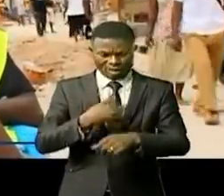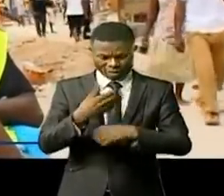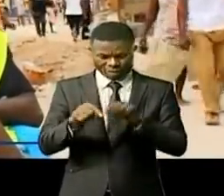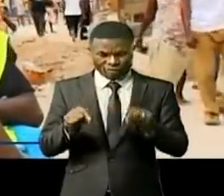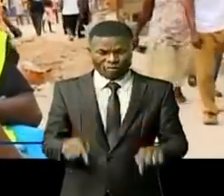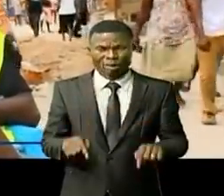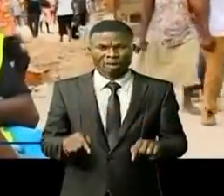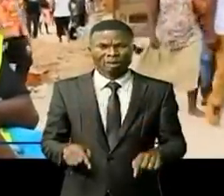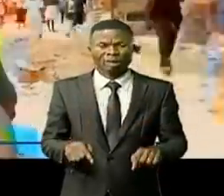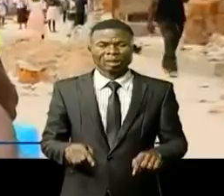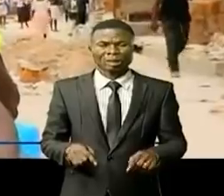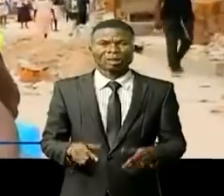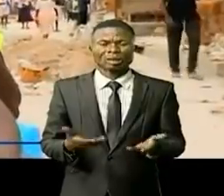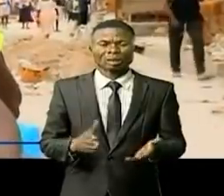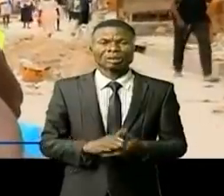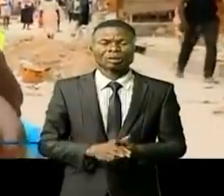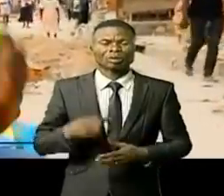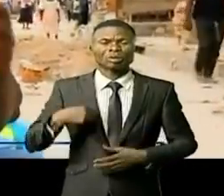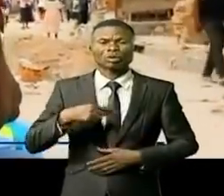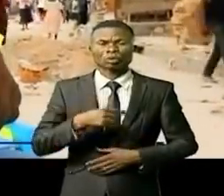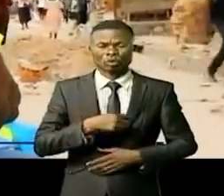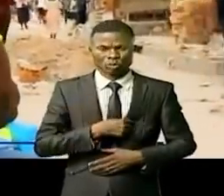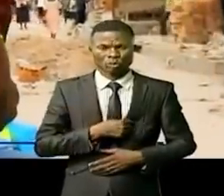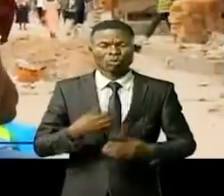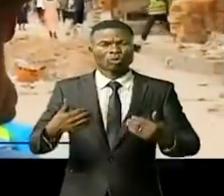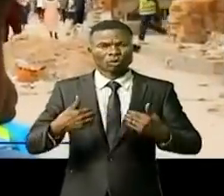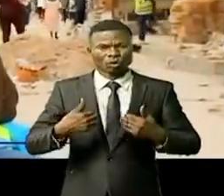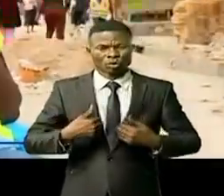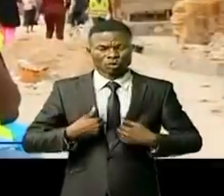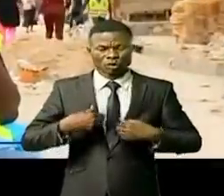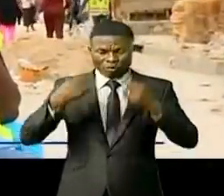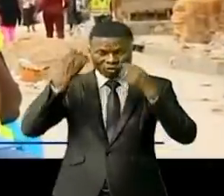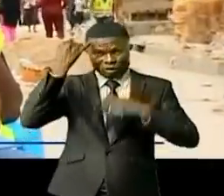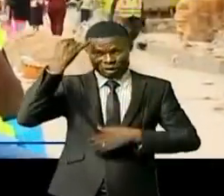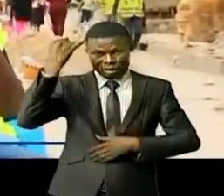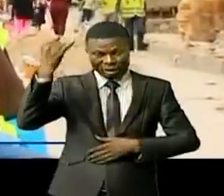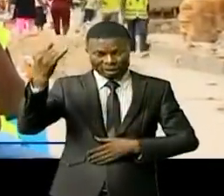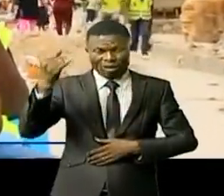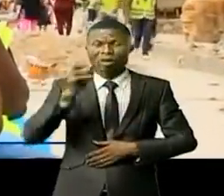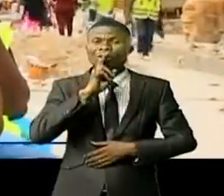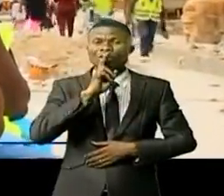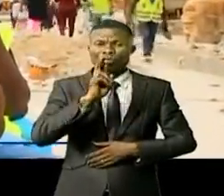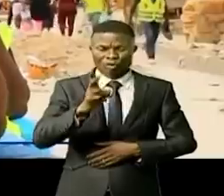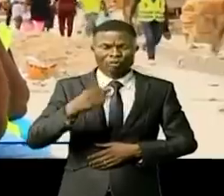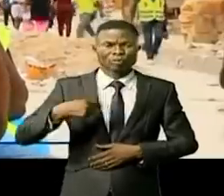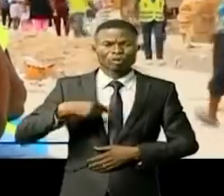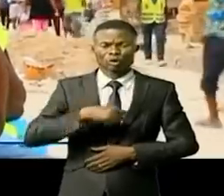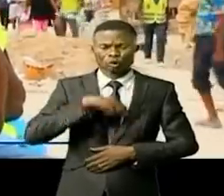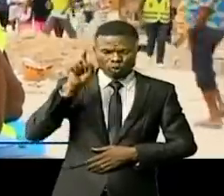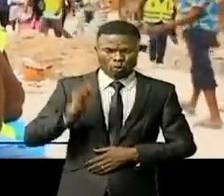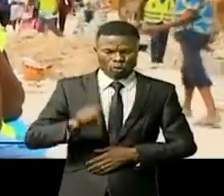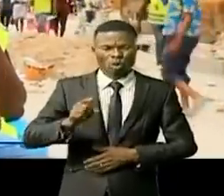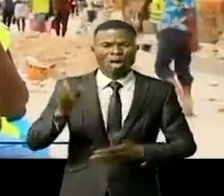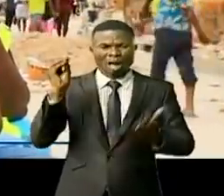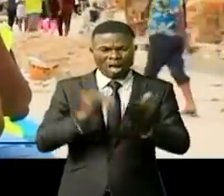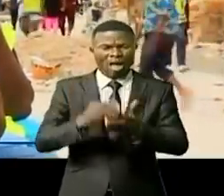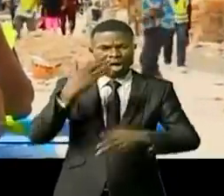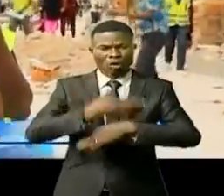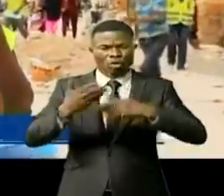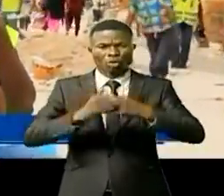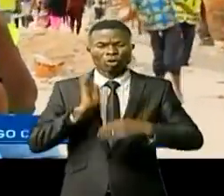réaliser aujourd'hui. Et nous avons pris l'option à la mairie que nous puissions reconstruire la